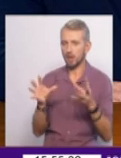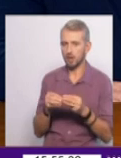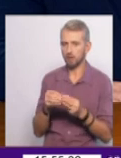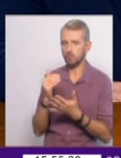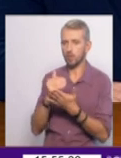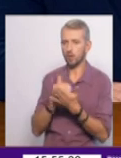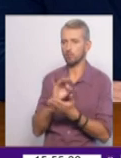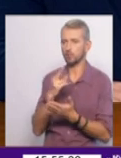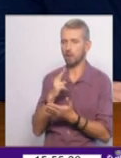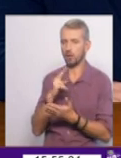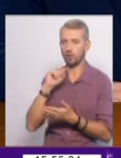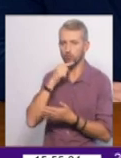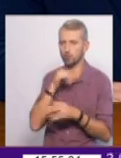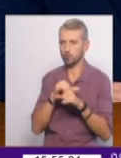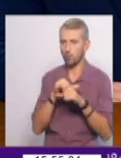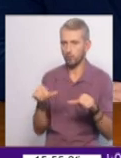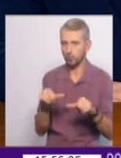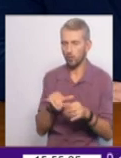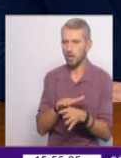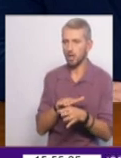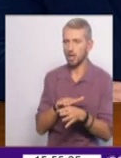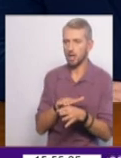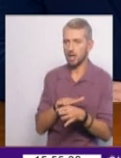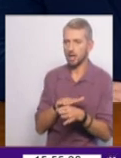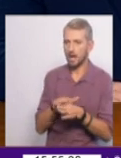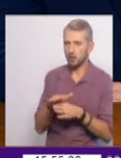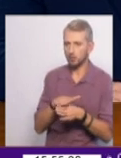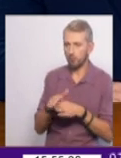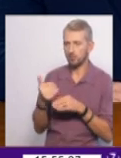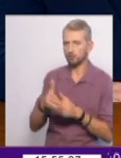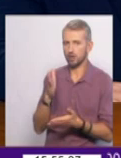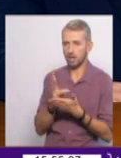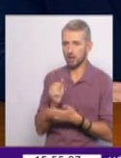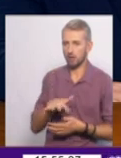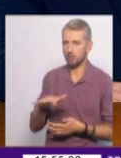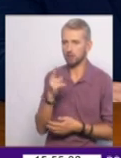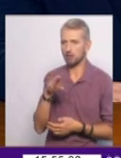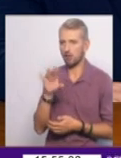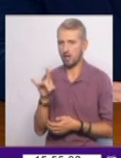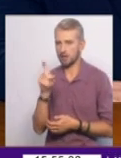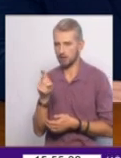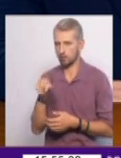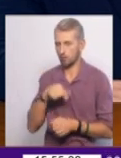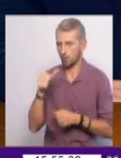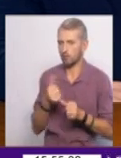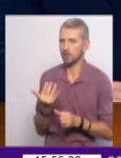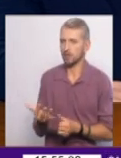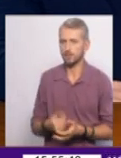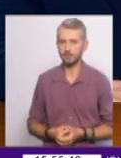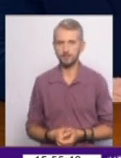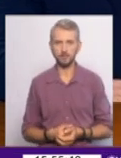програмі соціально-економічного розвитку реалізованих вже є на масиві ДВРЗ цього року?